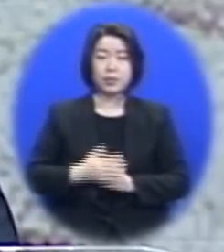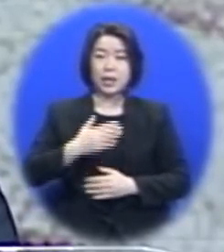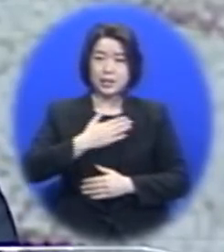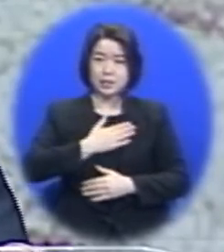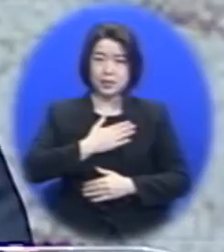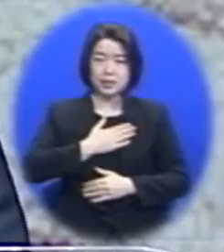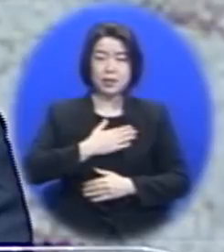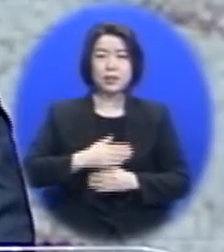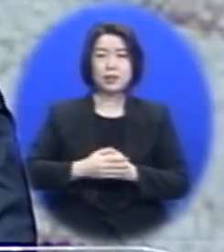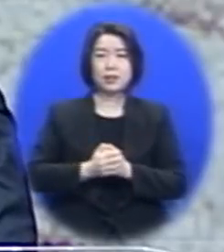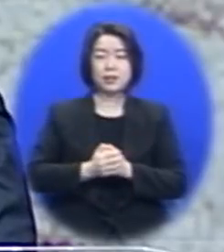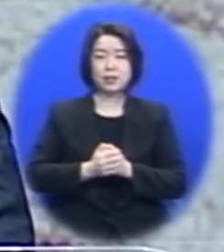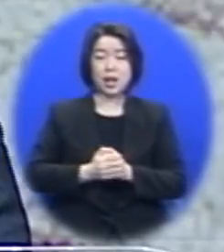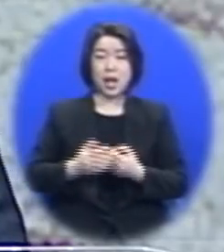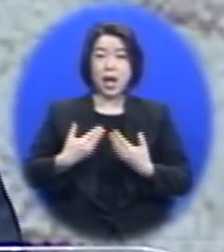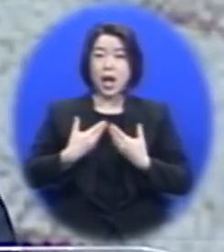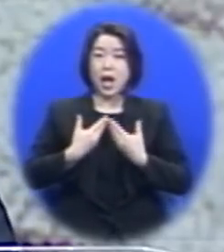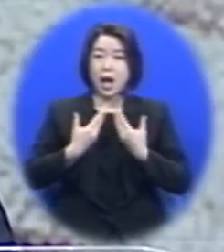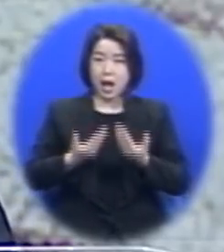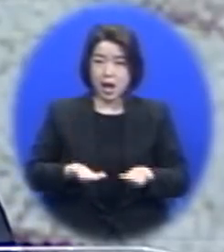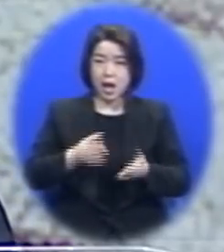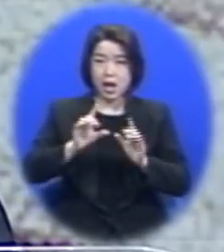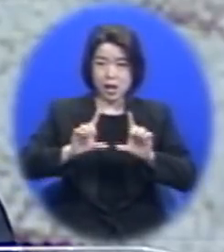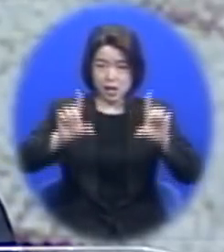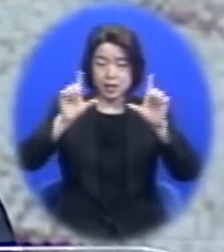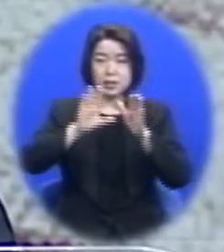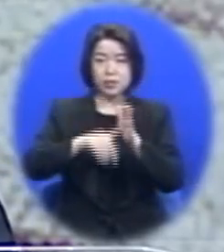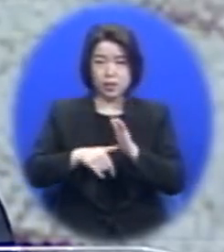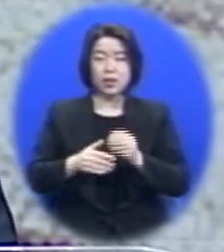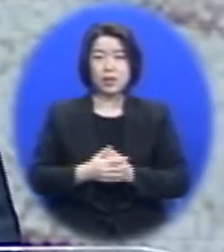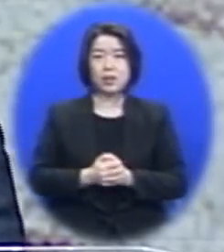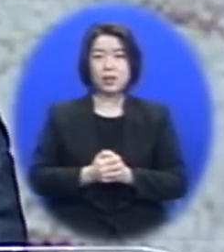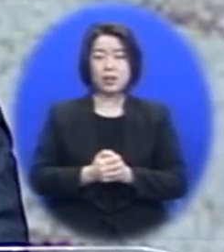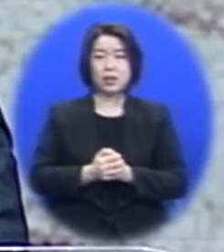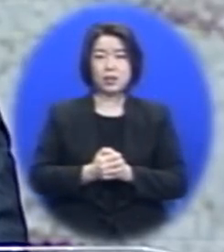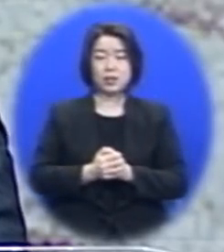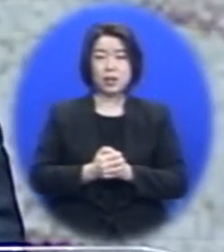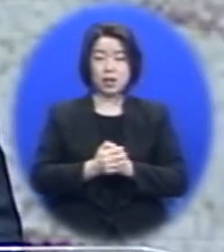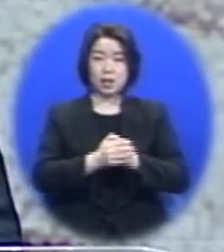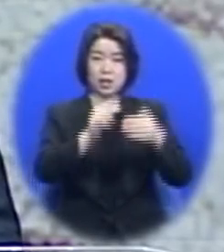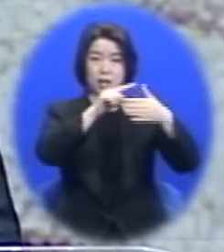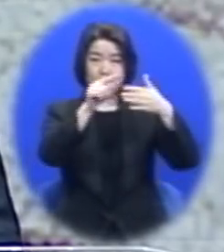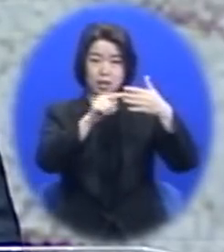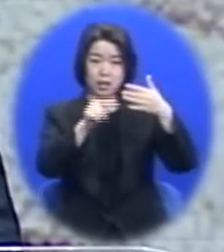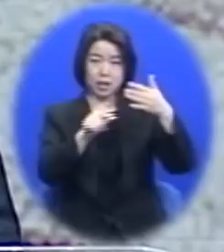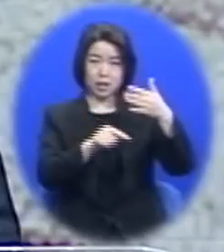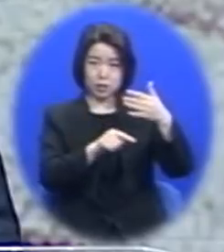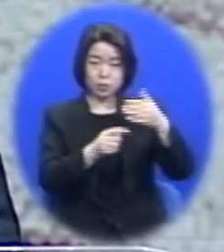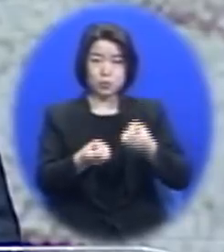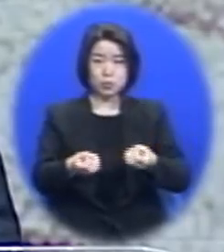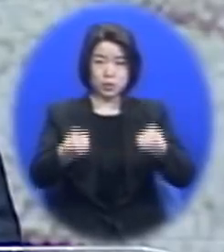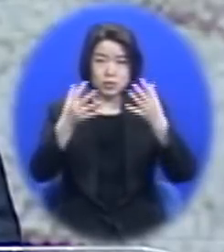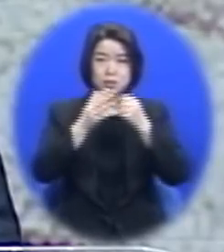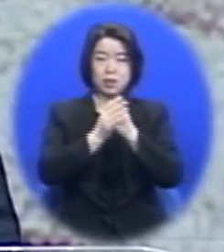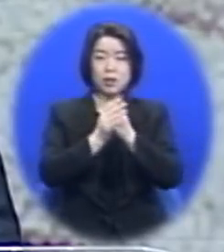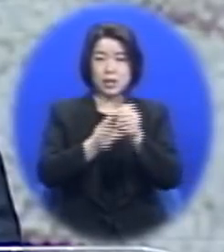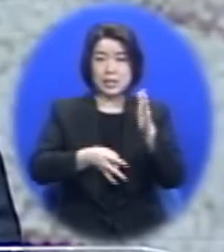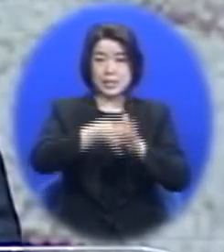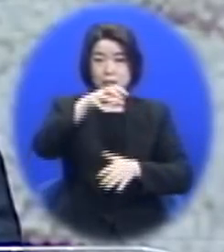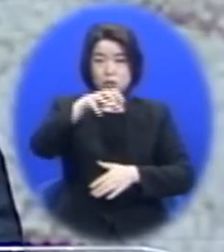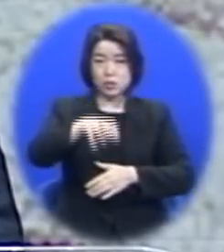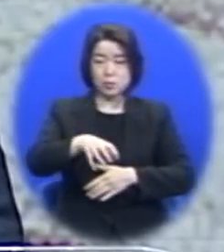제가 안식년 때 유월절을 예루살렘에서 말 지켜본 적이